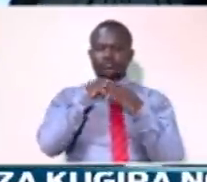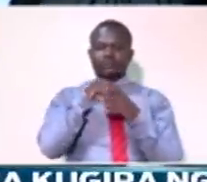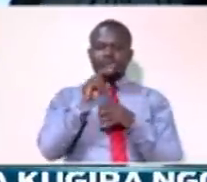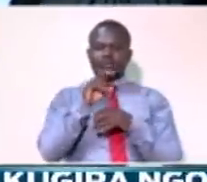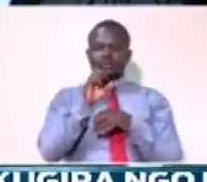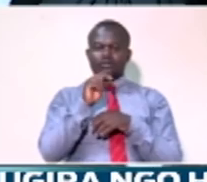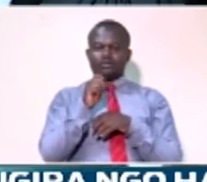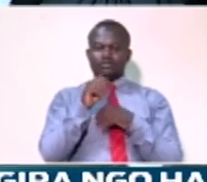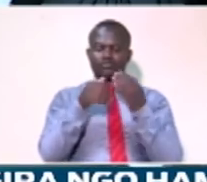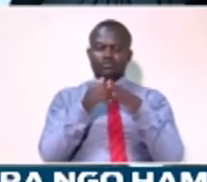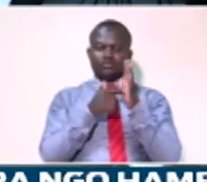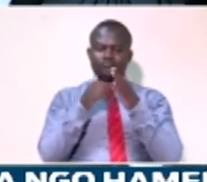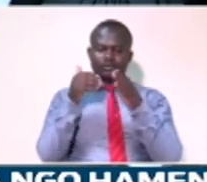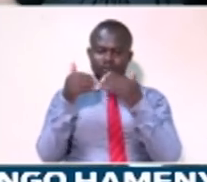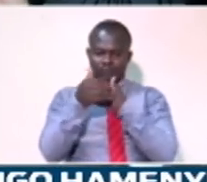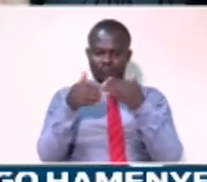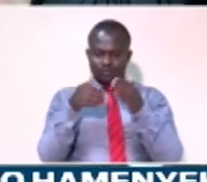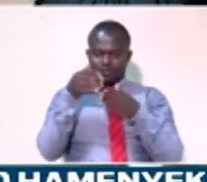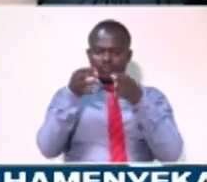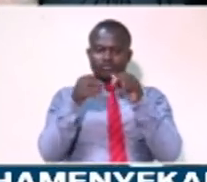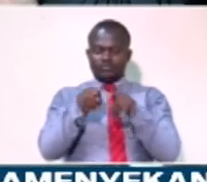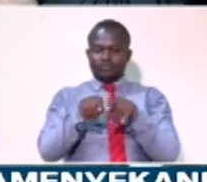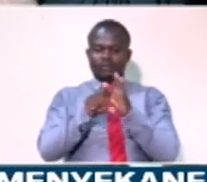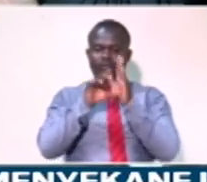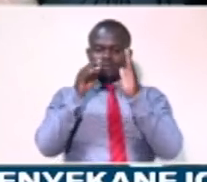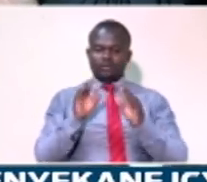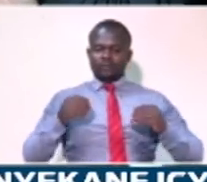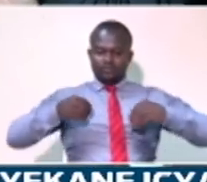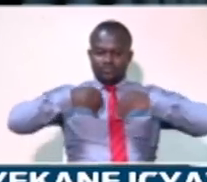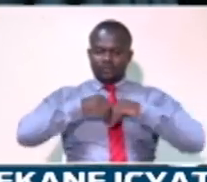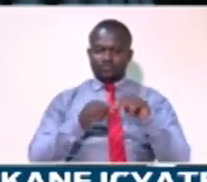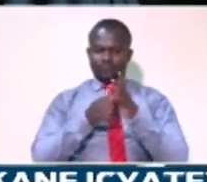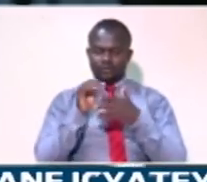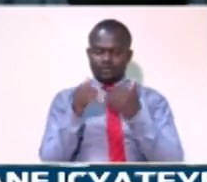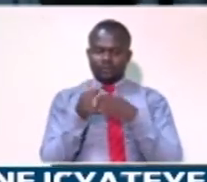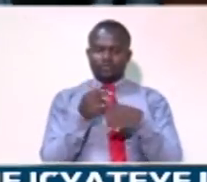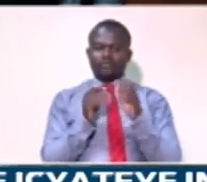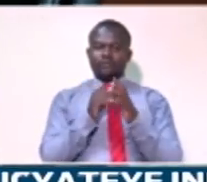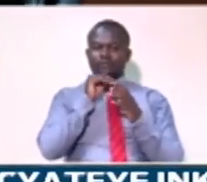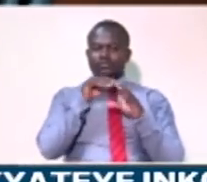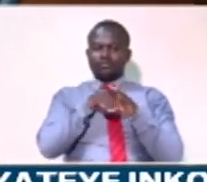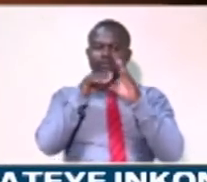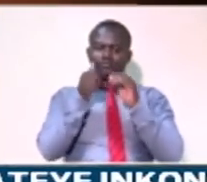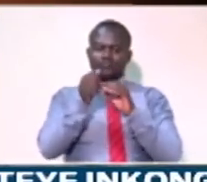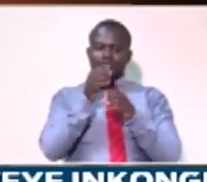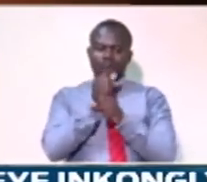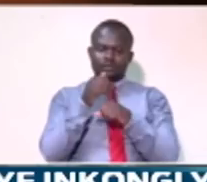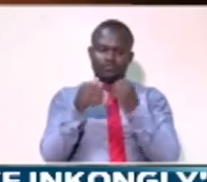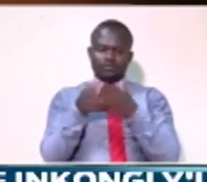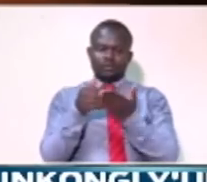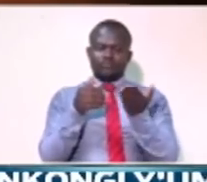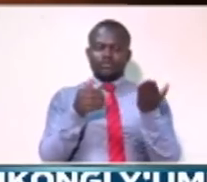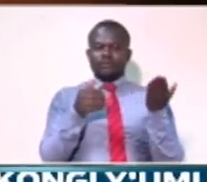Lurquin yaragaragaye mu cyumba cy'ibunanisha nk'umunyamategeko yambaye umwenda ubaranga kandi atarunya muryango w'uru rugaga cyangwa ngo